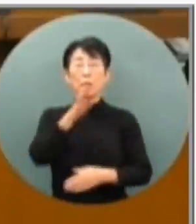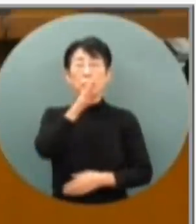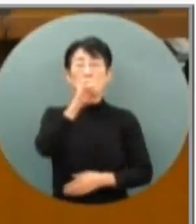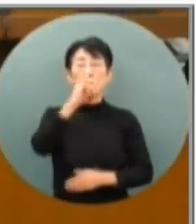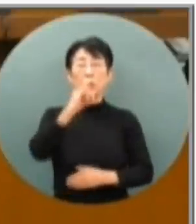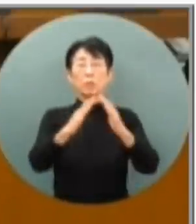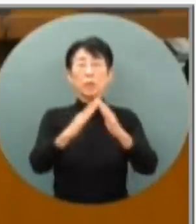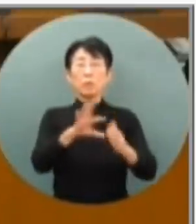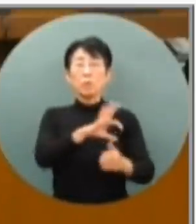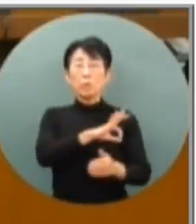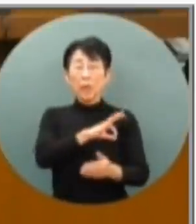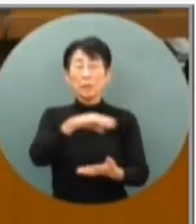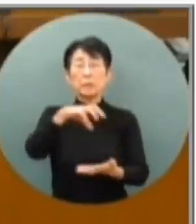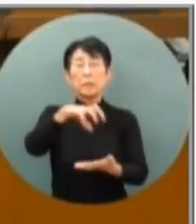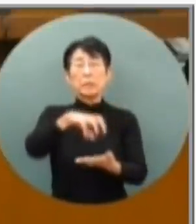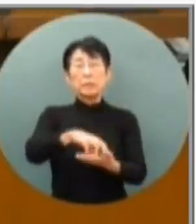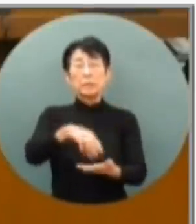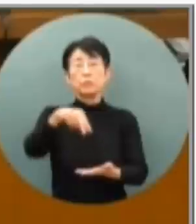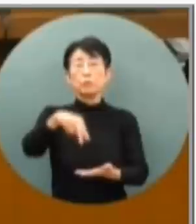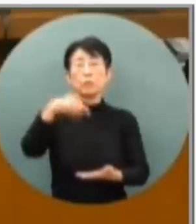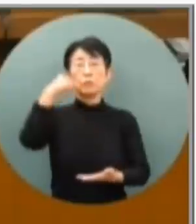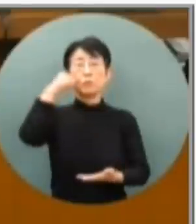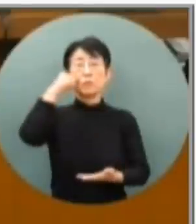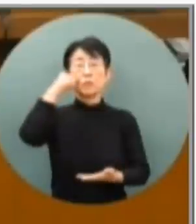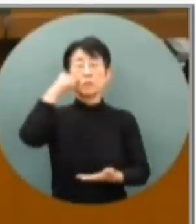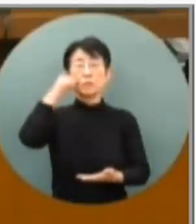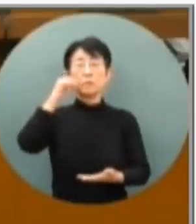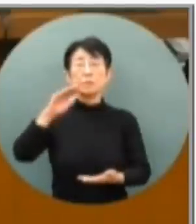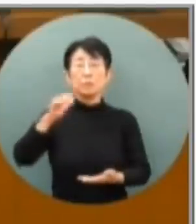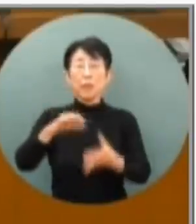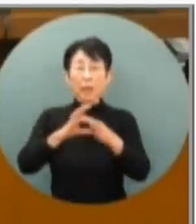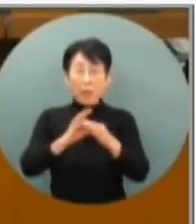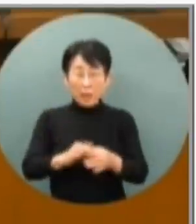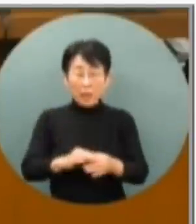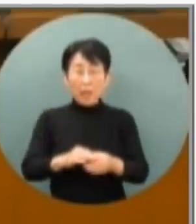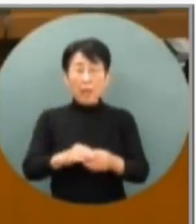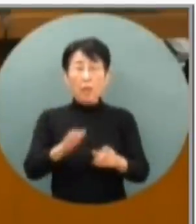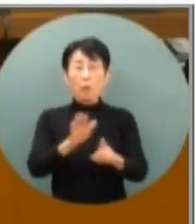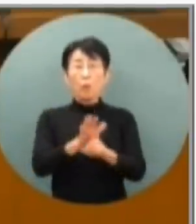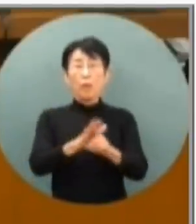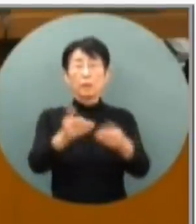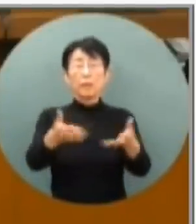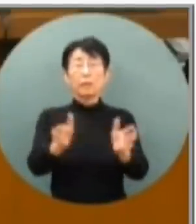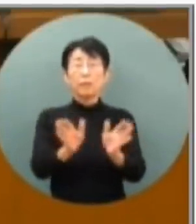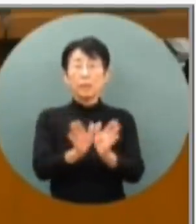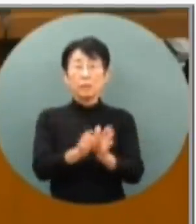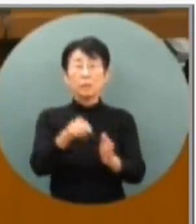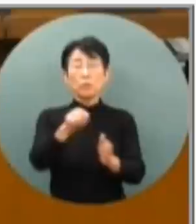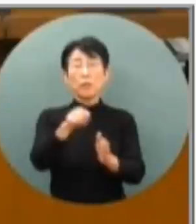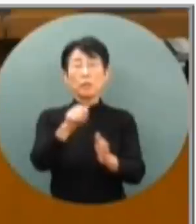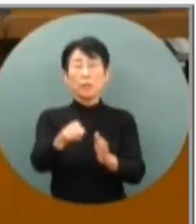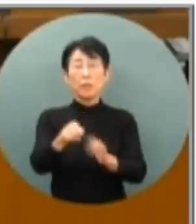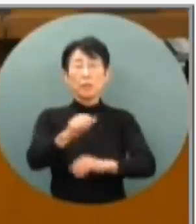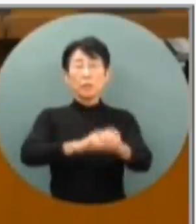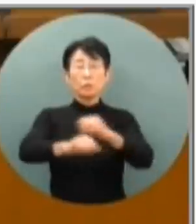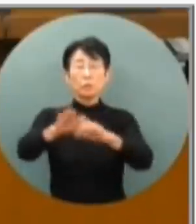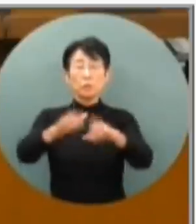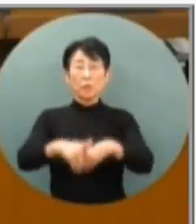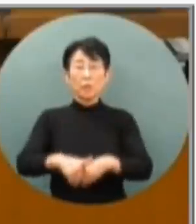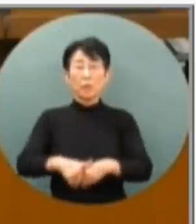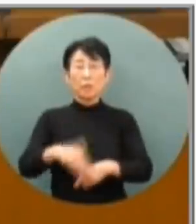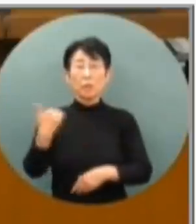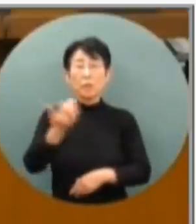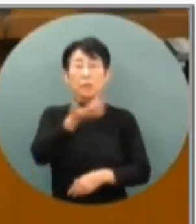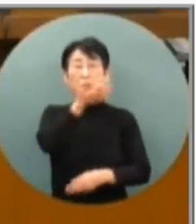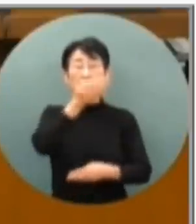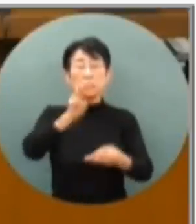後多分後援団体としてですね、事実上一緒に活動してきたという歴史があるんじゃないかと思います。それはあれは石田市長が多